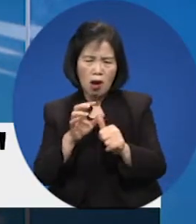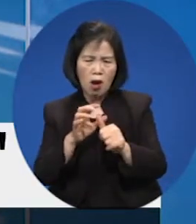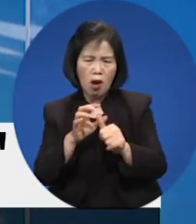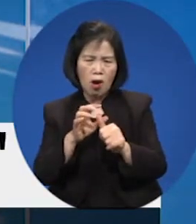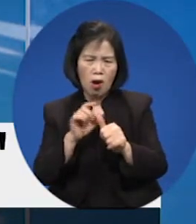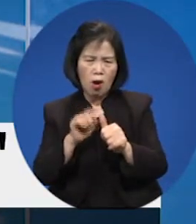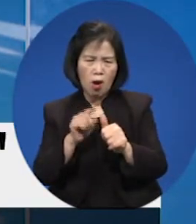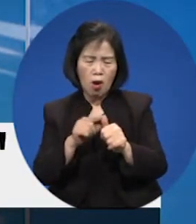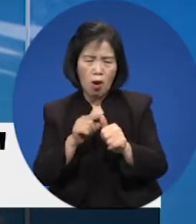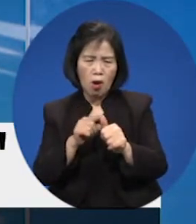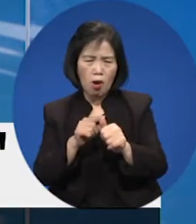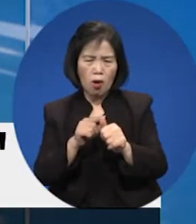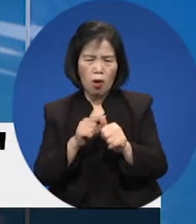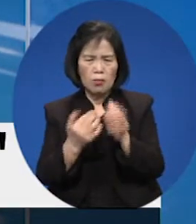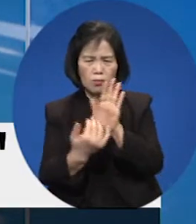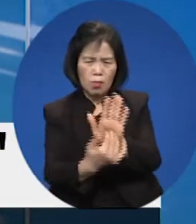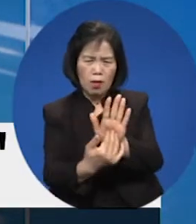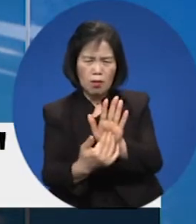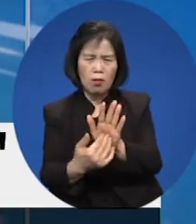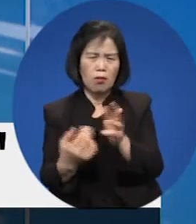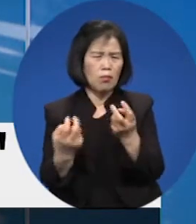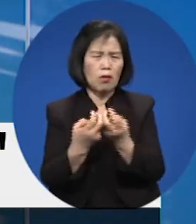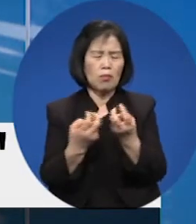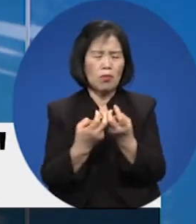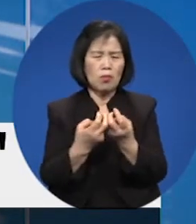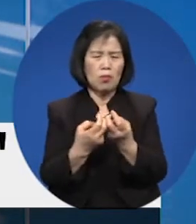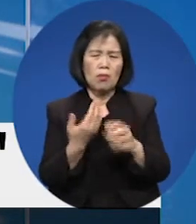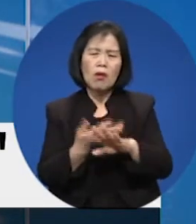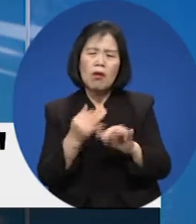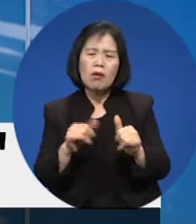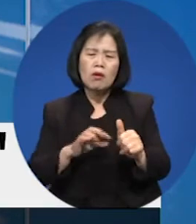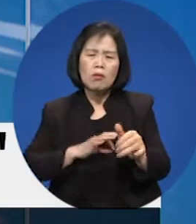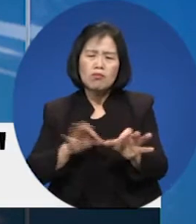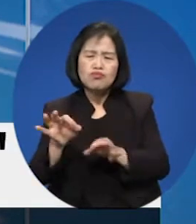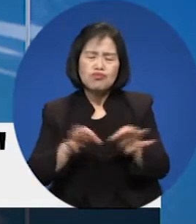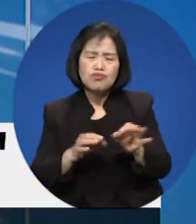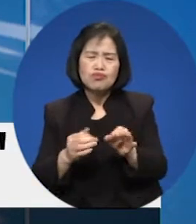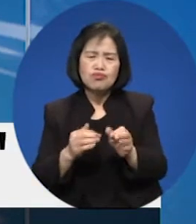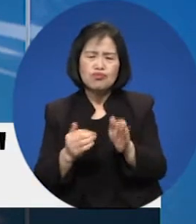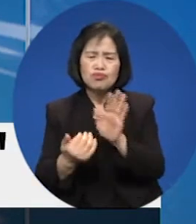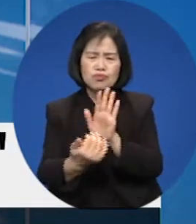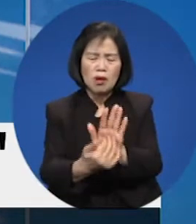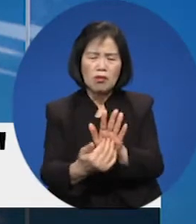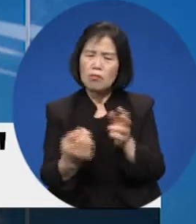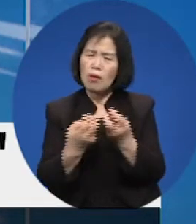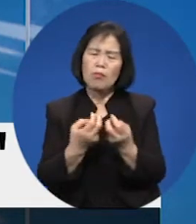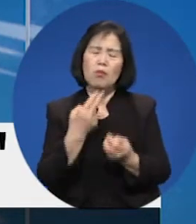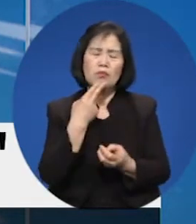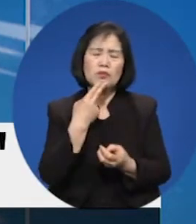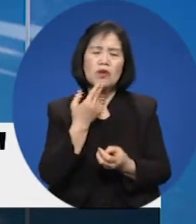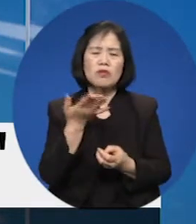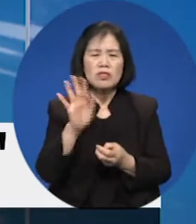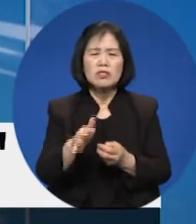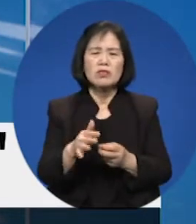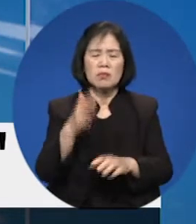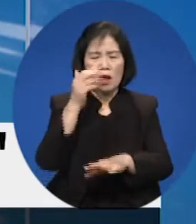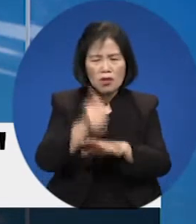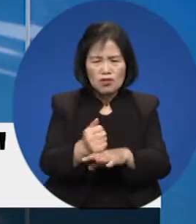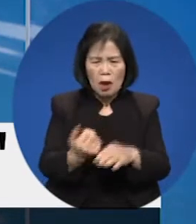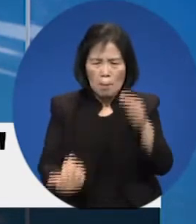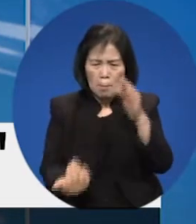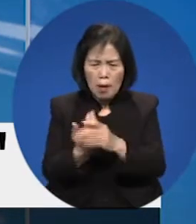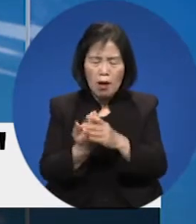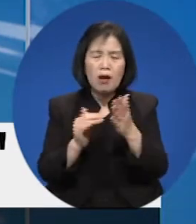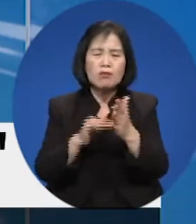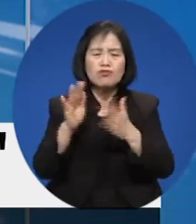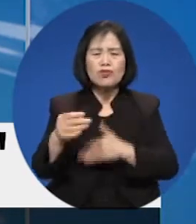수사를 통해서 밖에는 제가 생각하기엔 할 수가 없는 거고 따라서 그런 수사를 갖다가 어떤 목 기간을 정해 가지고 가는